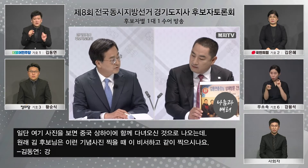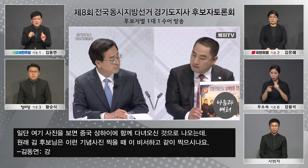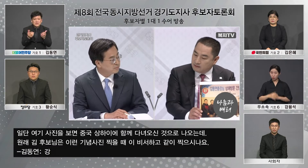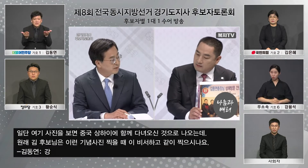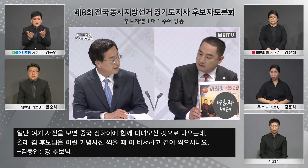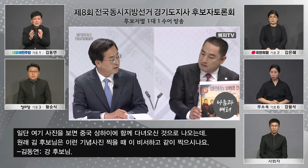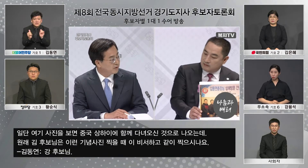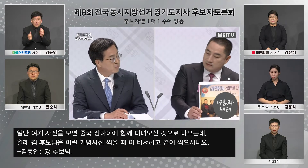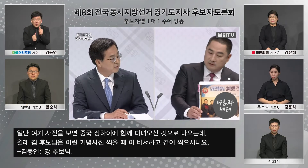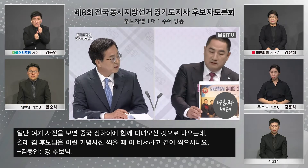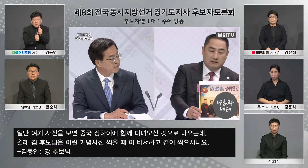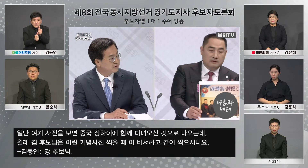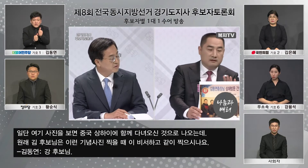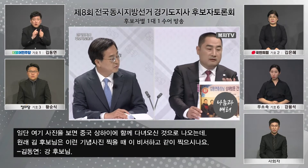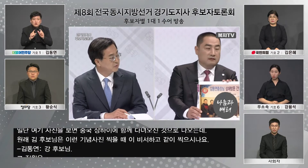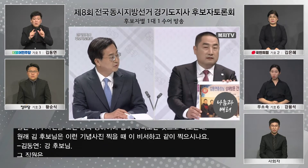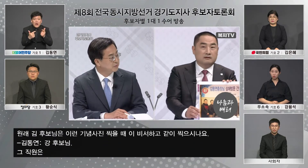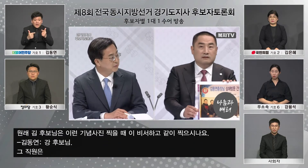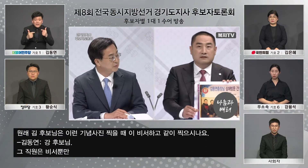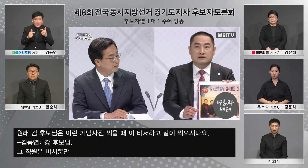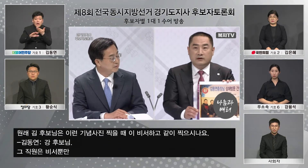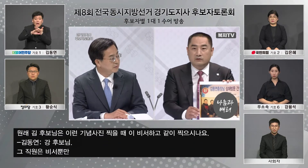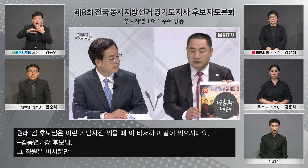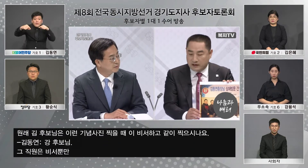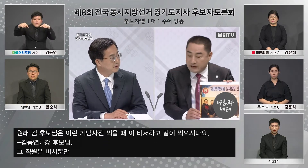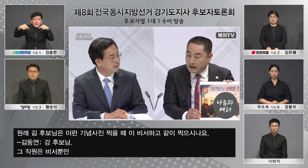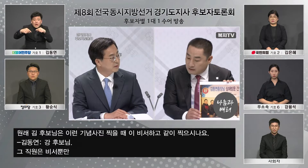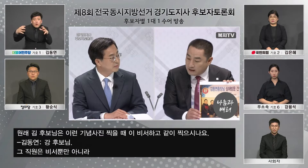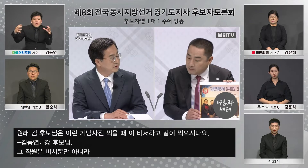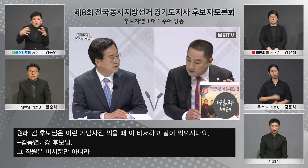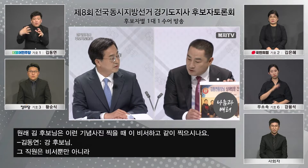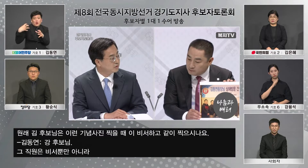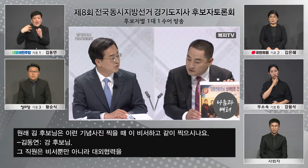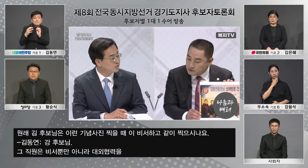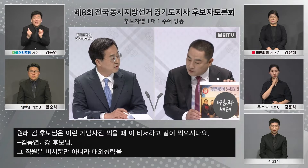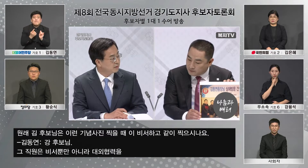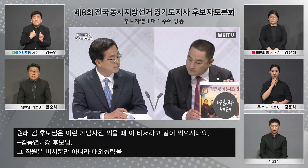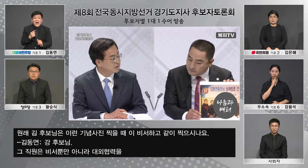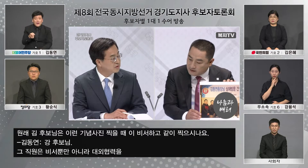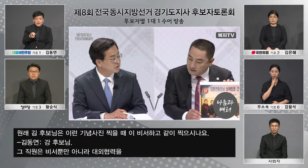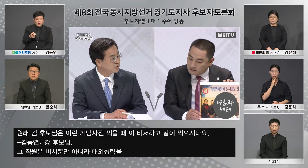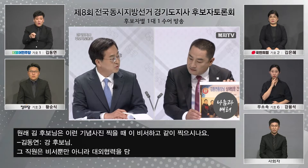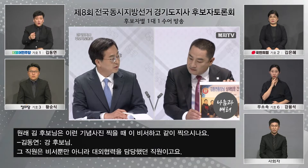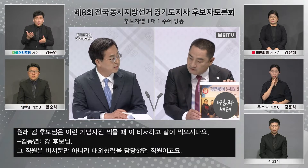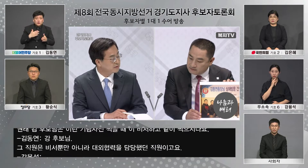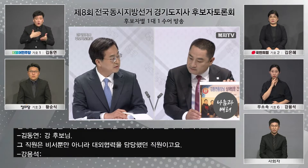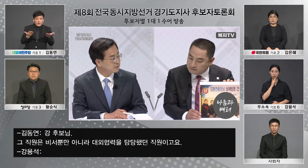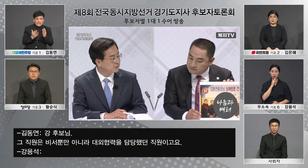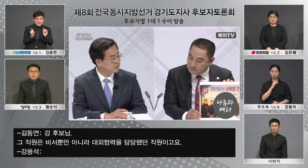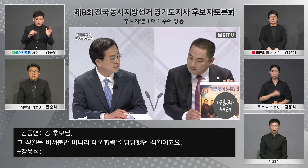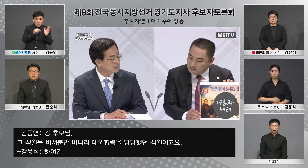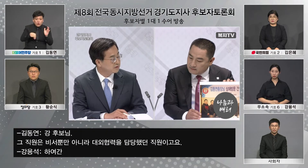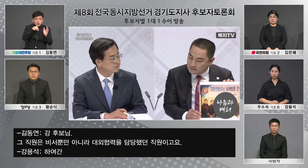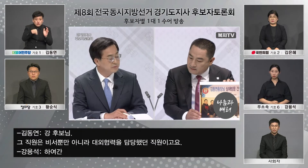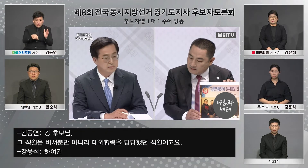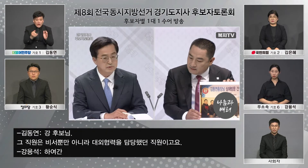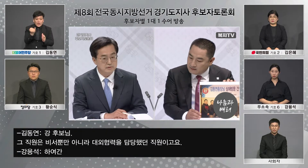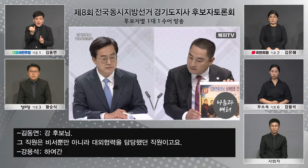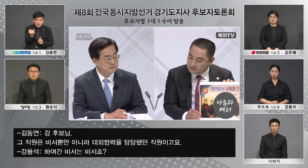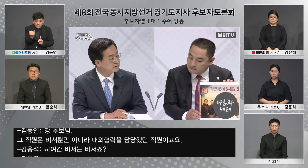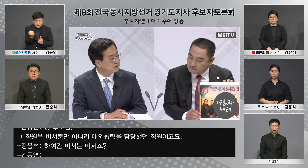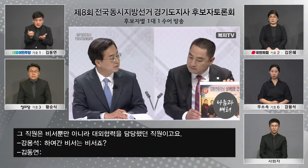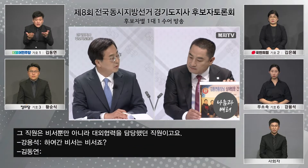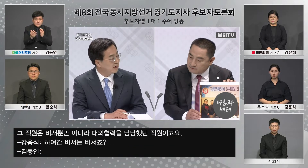직원은 비서뿐만 아니라 대외 협력을 담당했던 직원이고요. 글쎄요. 네, 하여간 비서는 직원 비서죠. 중에 저희 직원 중에 여자 직원들이